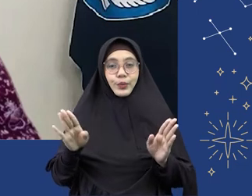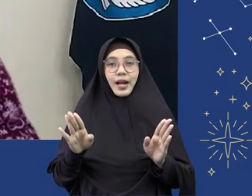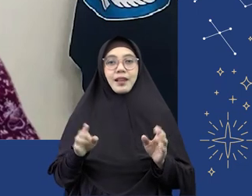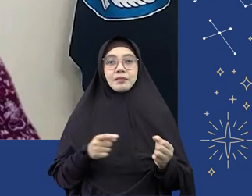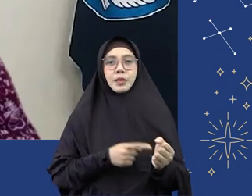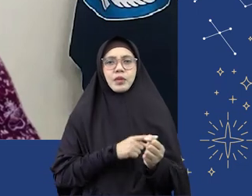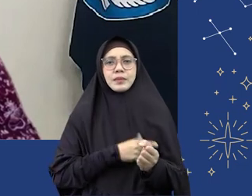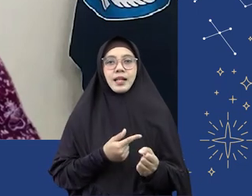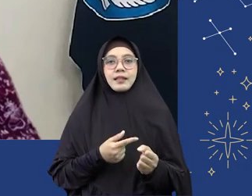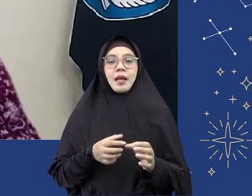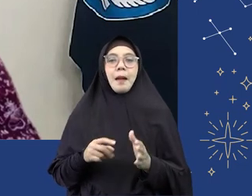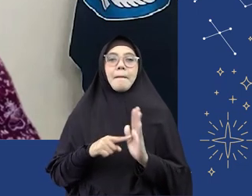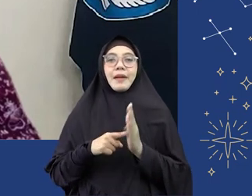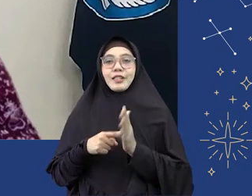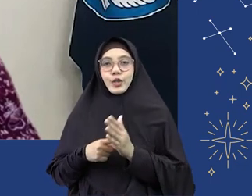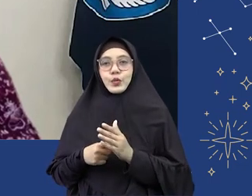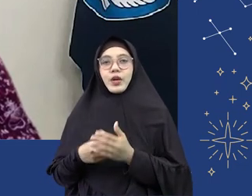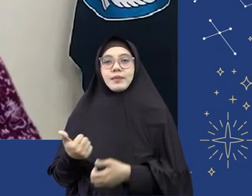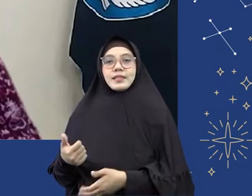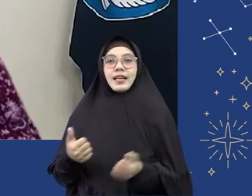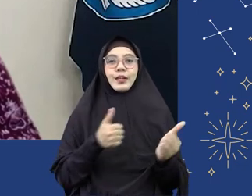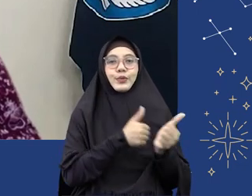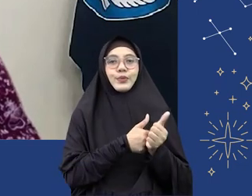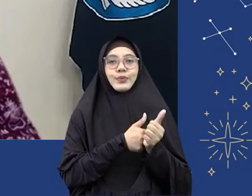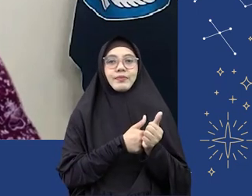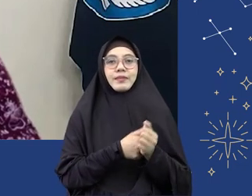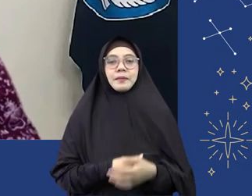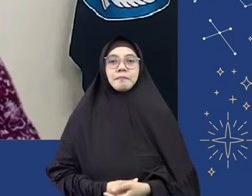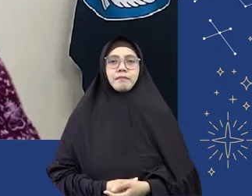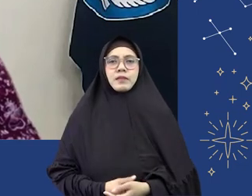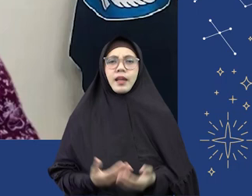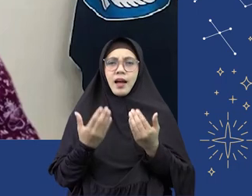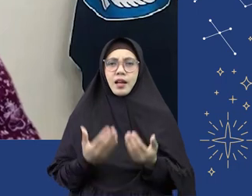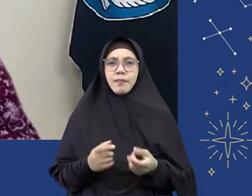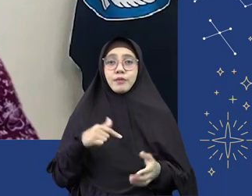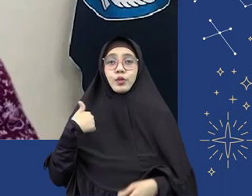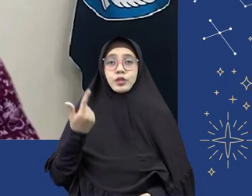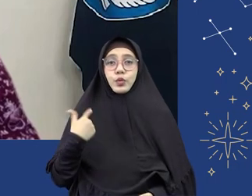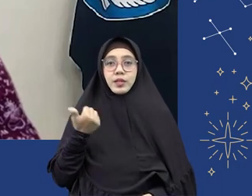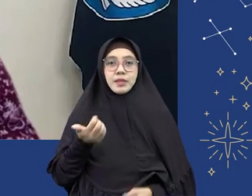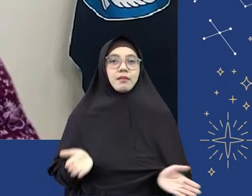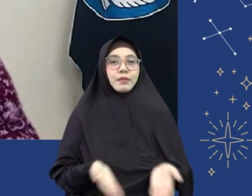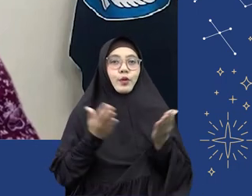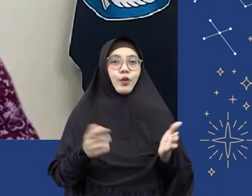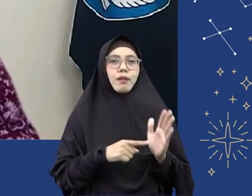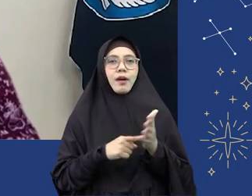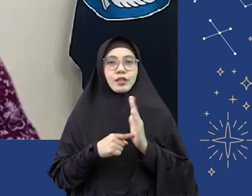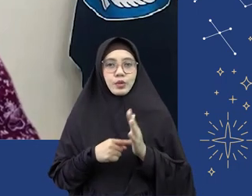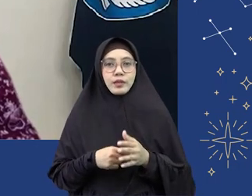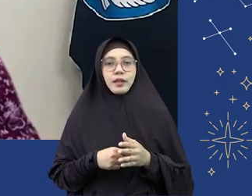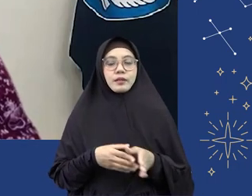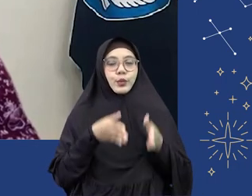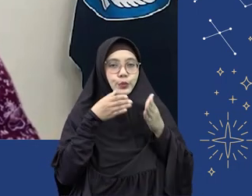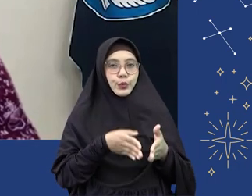melibatkan lebih banyak mahasiswa dalam program kampus mengajarnya Dan saya berharap dosen-dosen ITB dapat mendorong para mahasiswanya terutama di jurusan